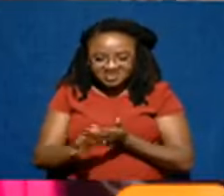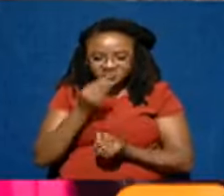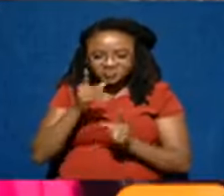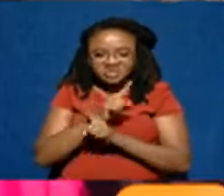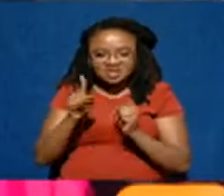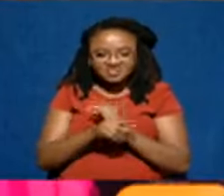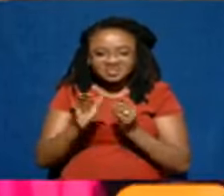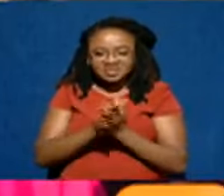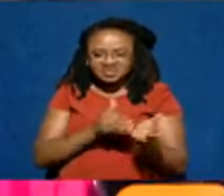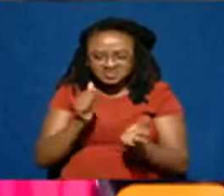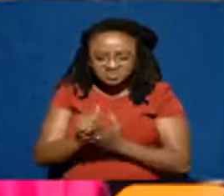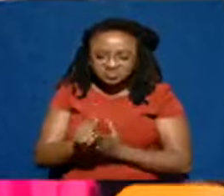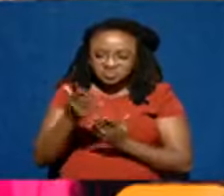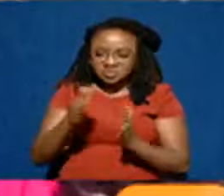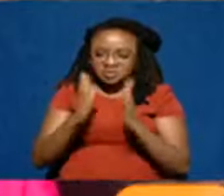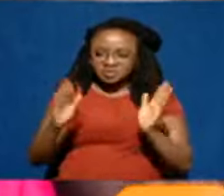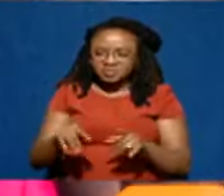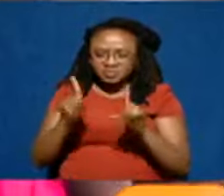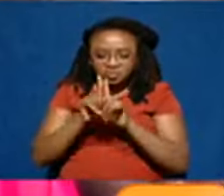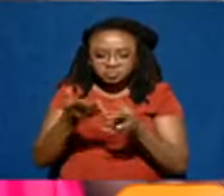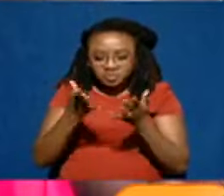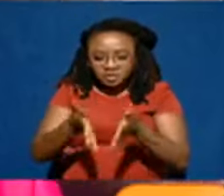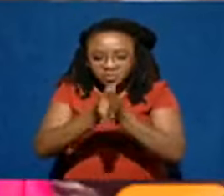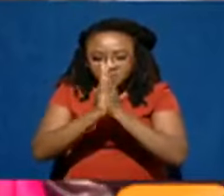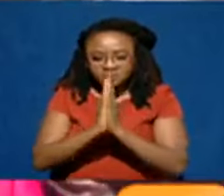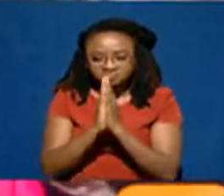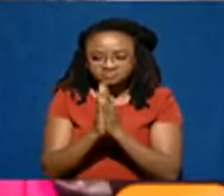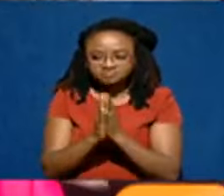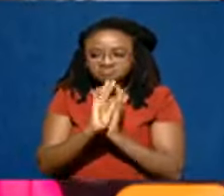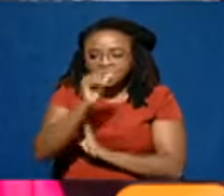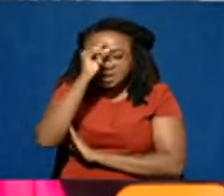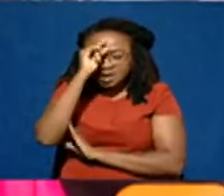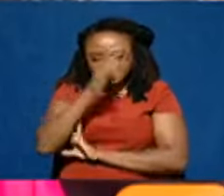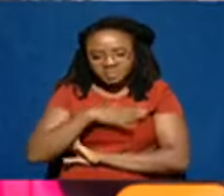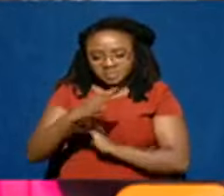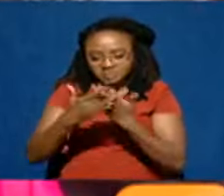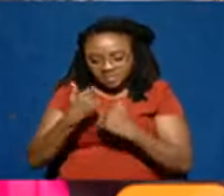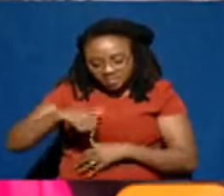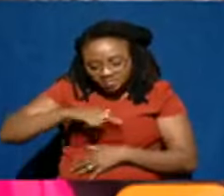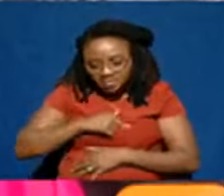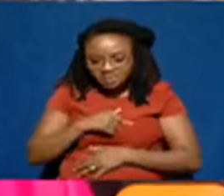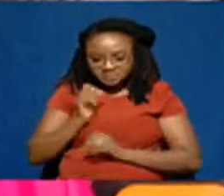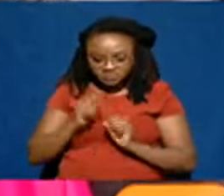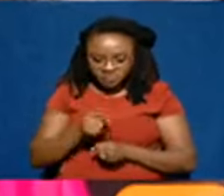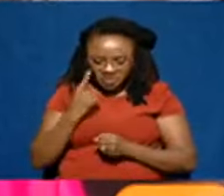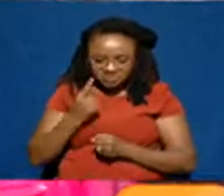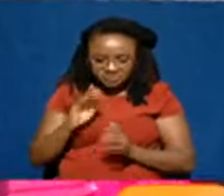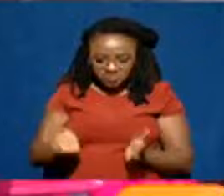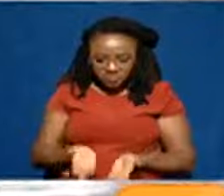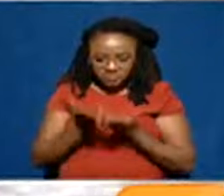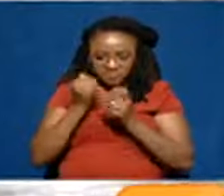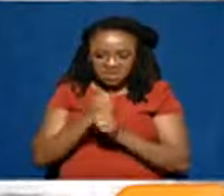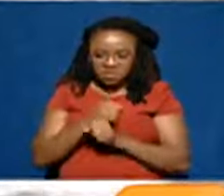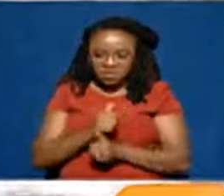imeharibikia kwa nyumba. Na sasa naweza omba serikali itusaidie iwezavyo kuzungurika ndio turudisha kazi zetu.